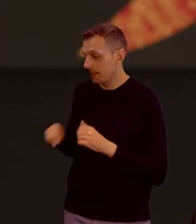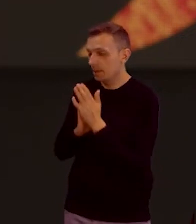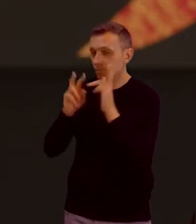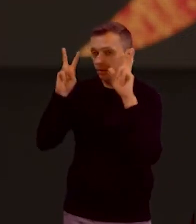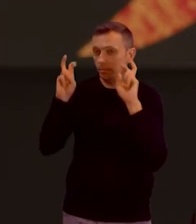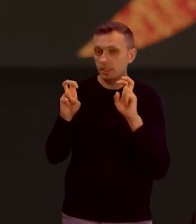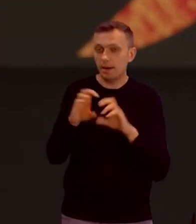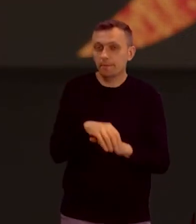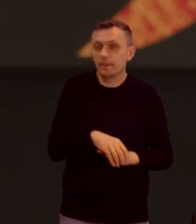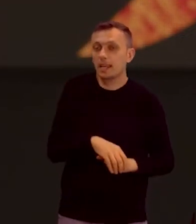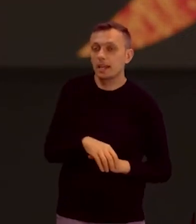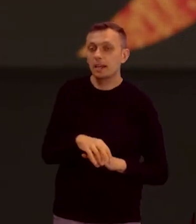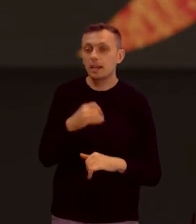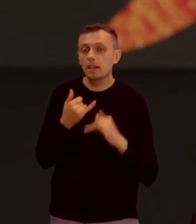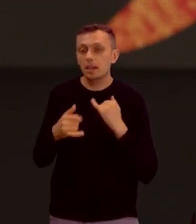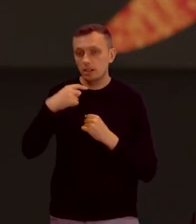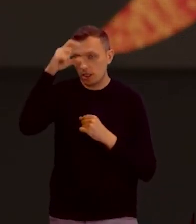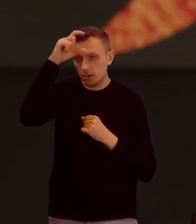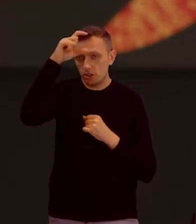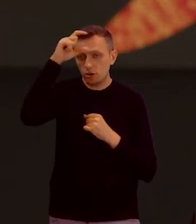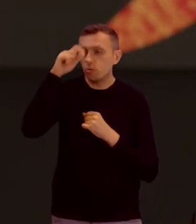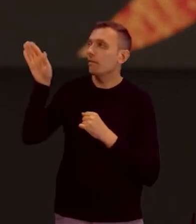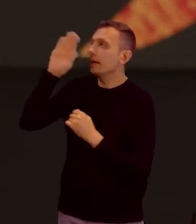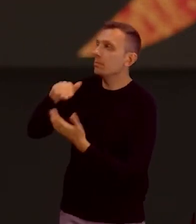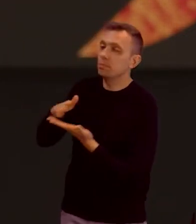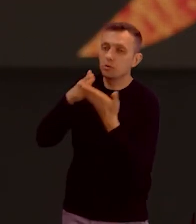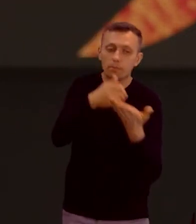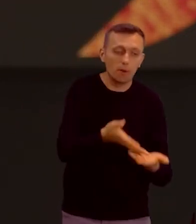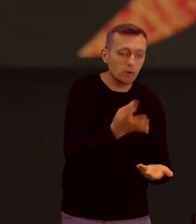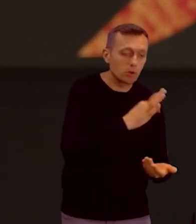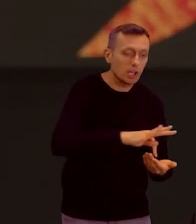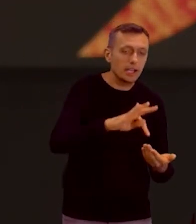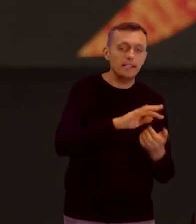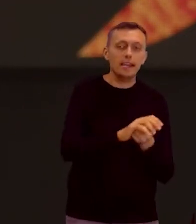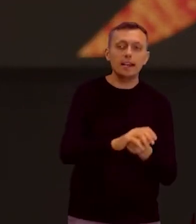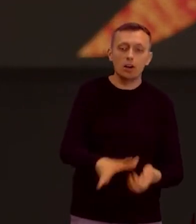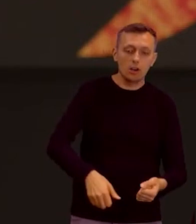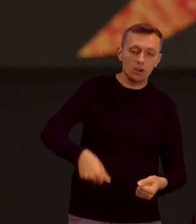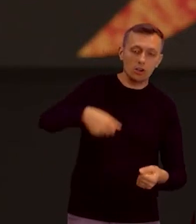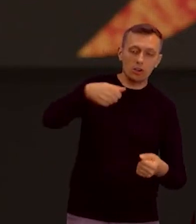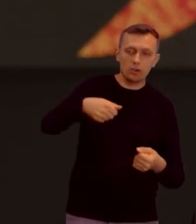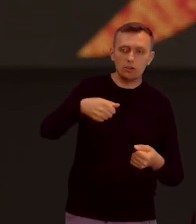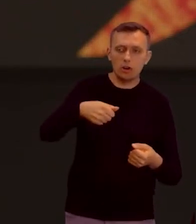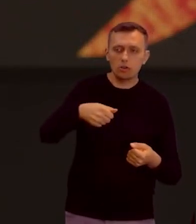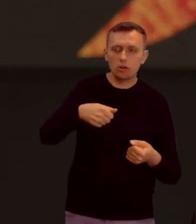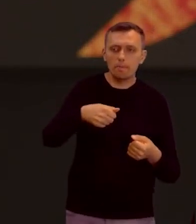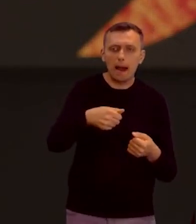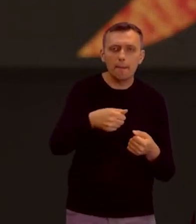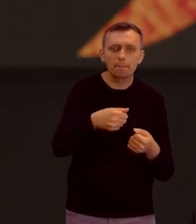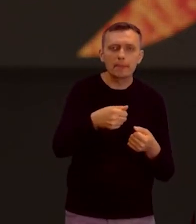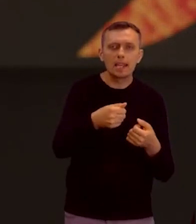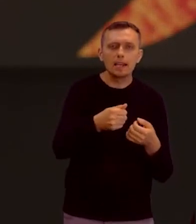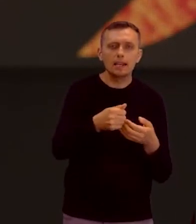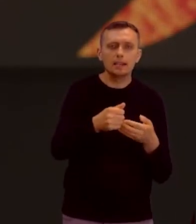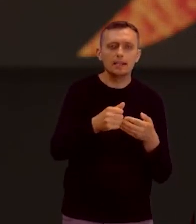nie spotka ich wstyd, gdy będą odpierać rację swych wrogów w bramie. Prawda jest taka,